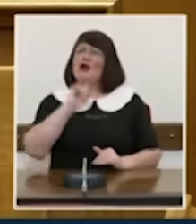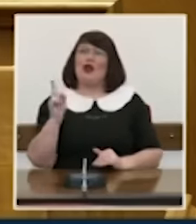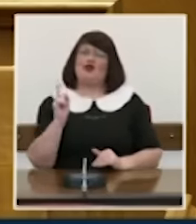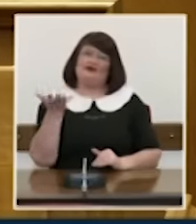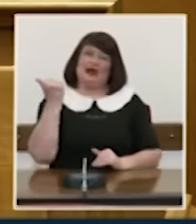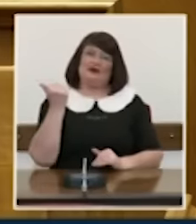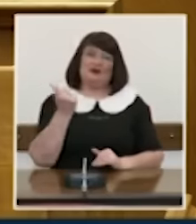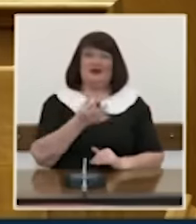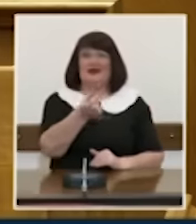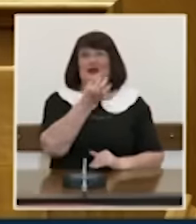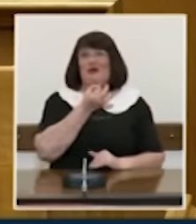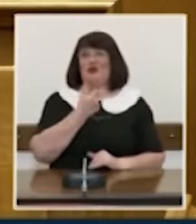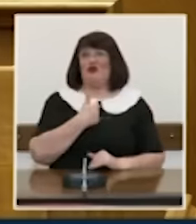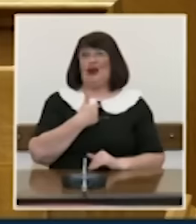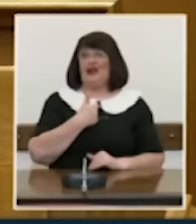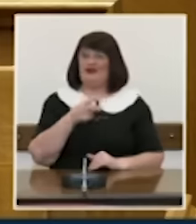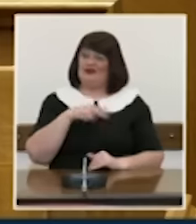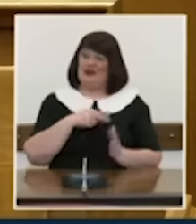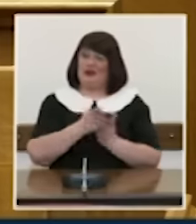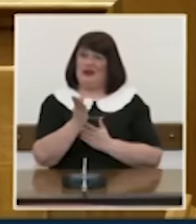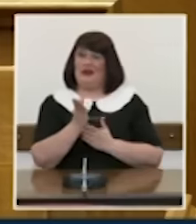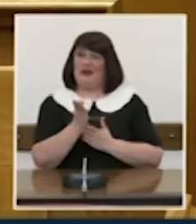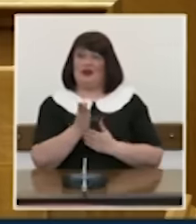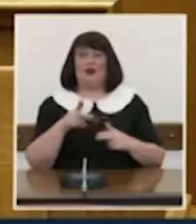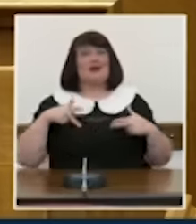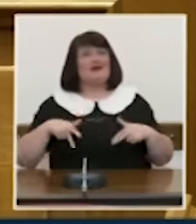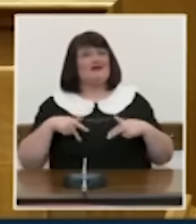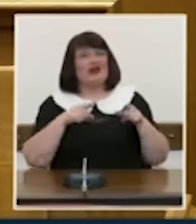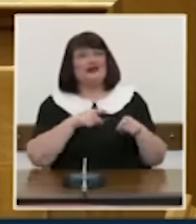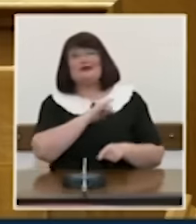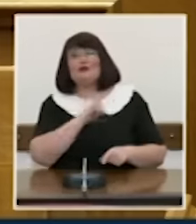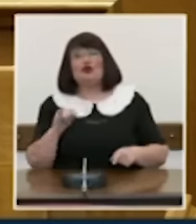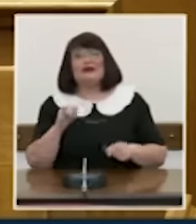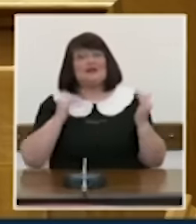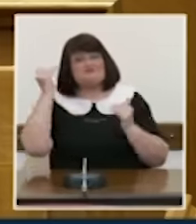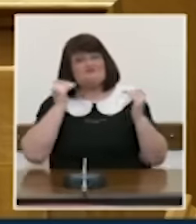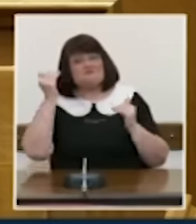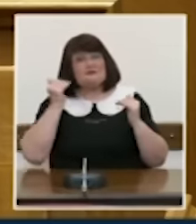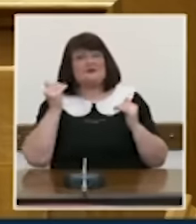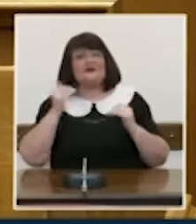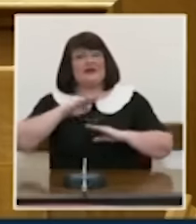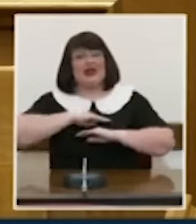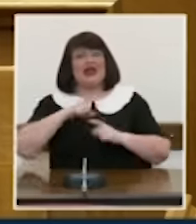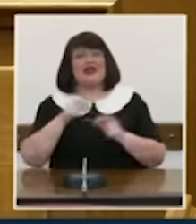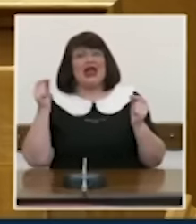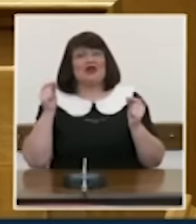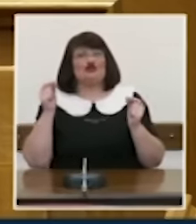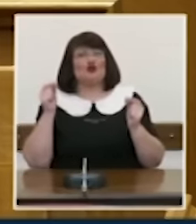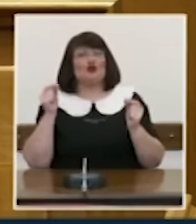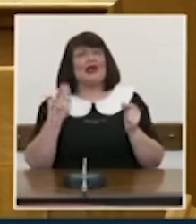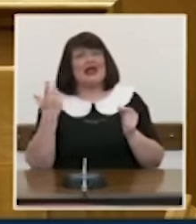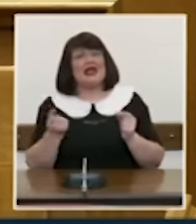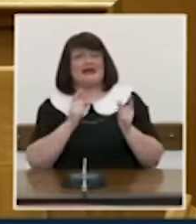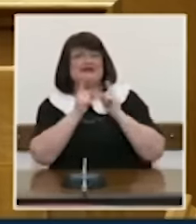παριστάνετε τους δικαιωμένους, κύριε της κυβέρνησης, γιατί εσείς ποτέ δεν αμφισβητήσατε τον ατοϊκό χαρακτήρα της Συμφωνίας